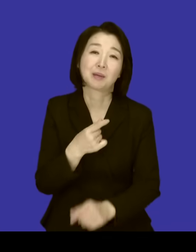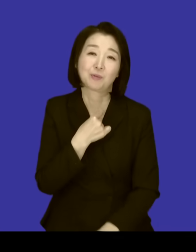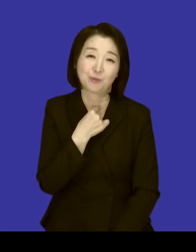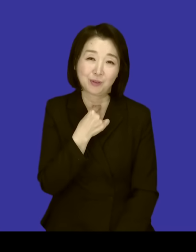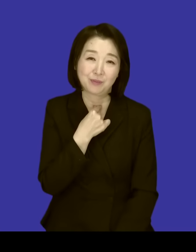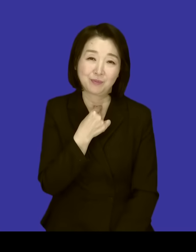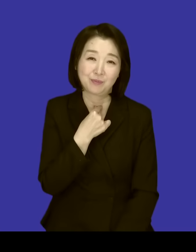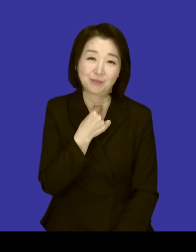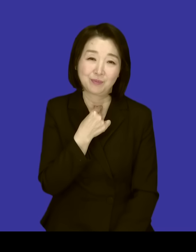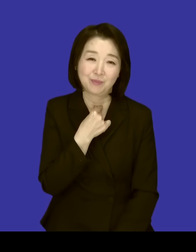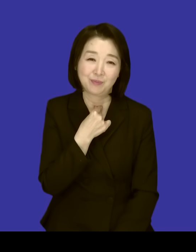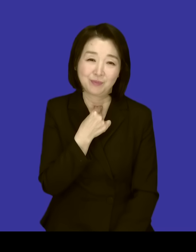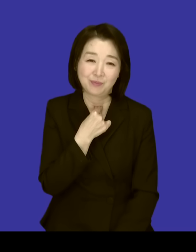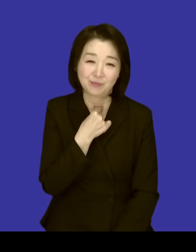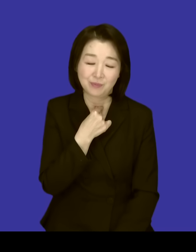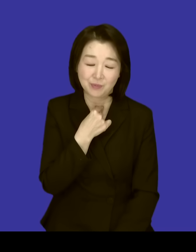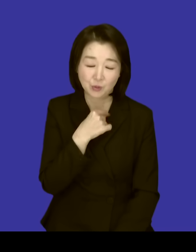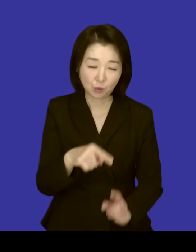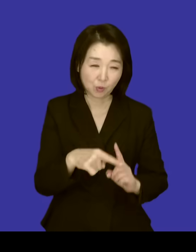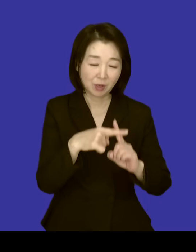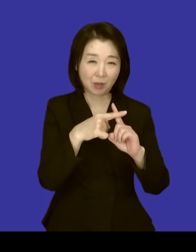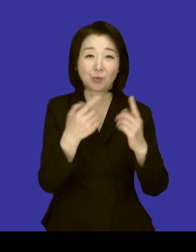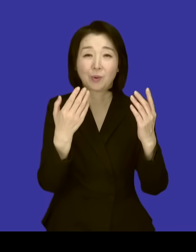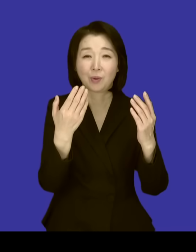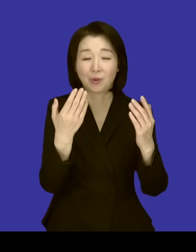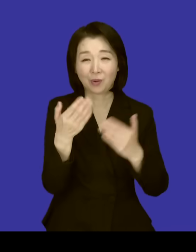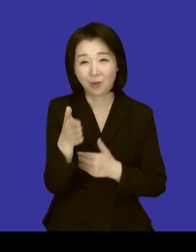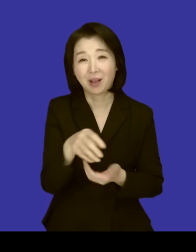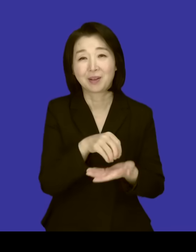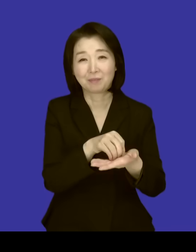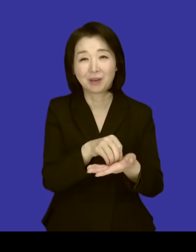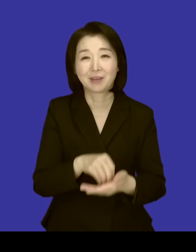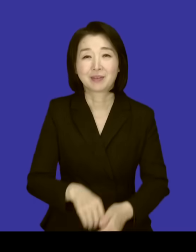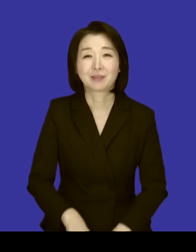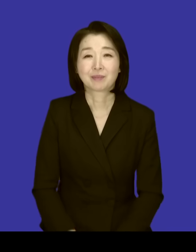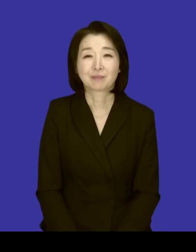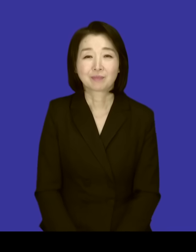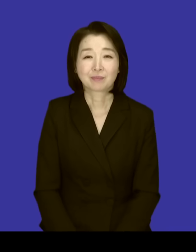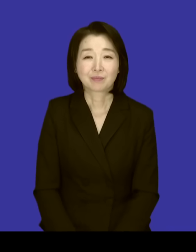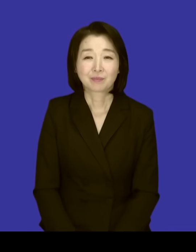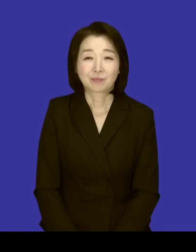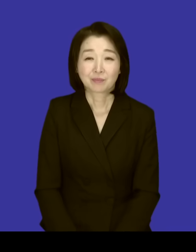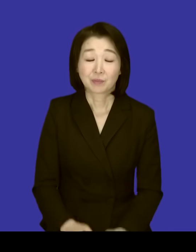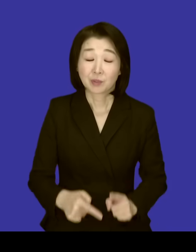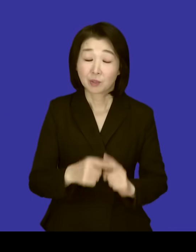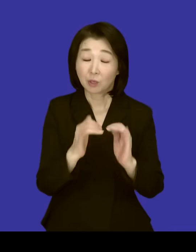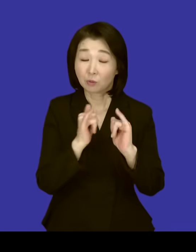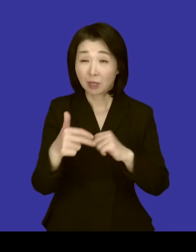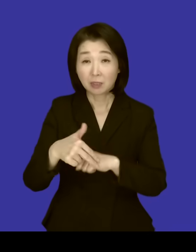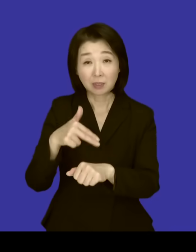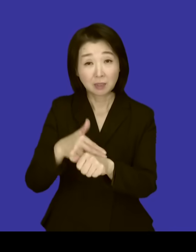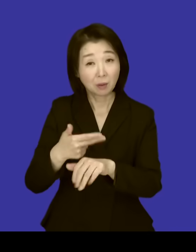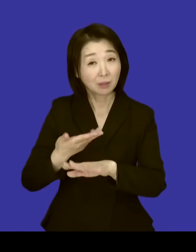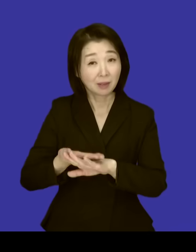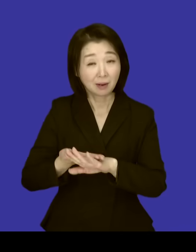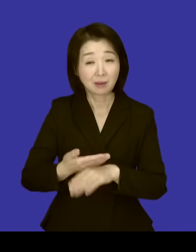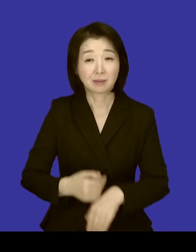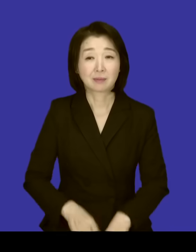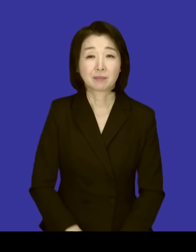이러고 이제 간호학과에 가게 됐습니다. 아무래도 이제 간호사는 의사와